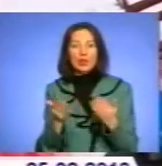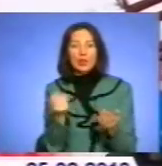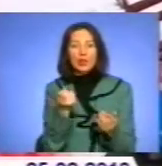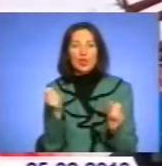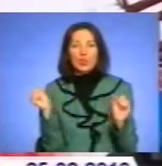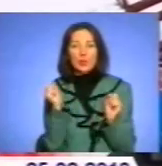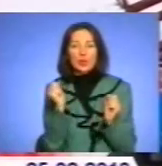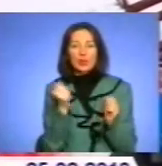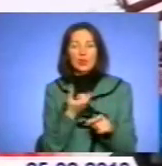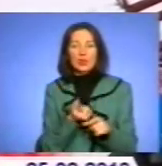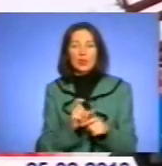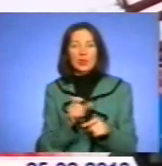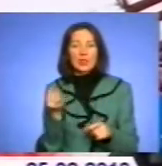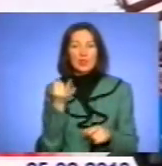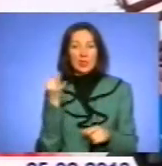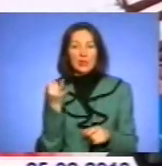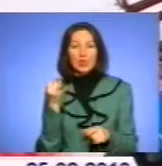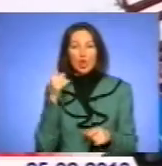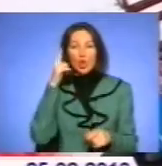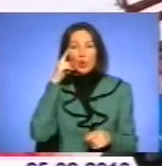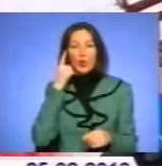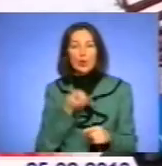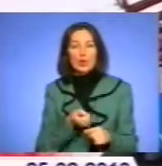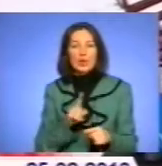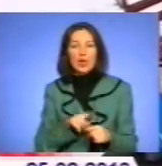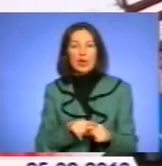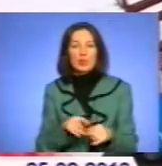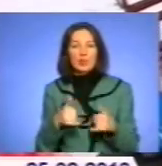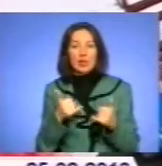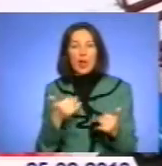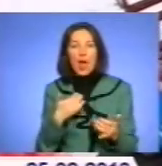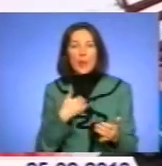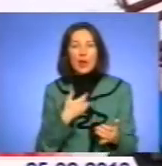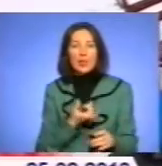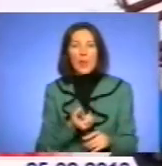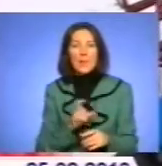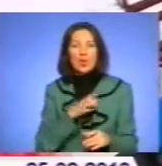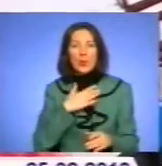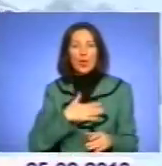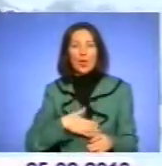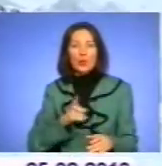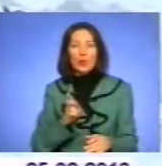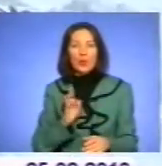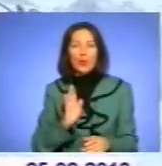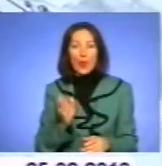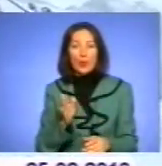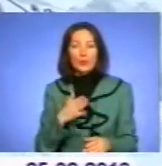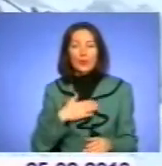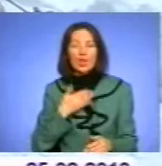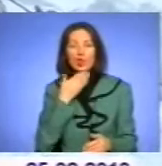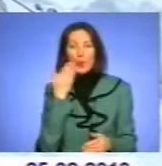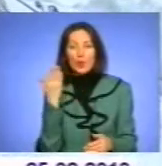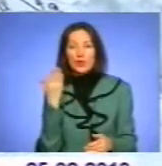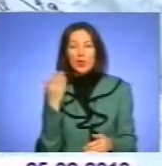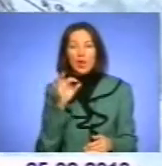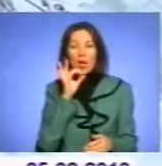це деколи навіть цікавіше набагато. Думаю, це для мене більш приємно би було. Наше опитування